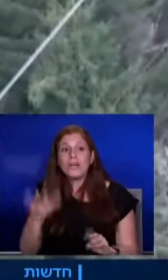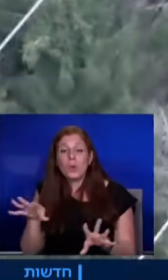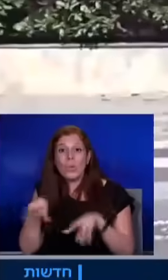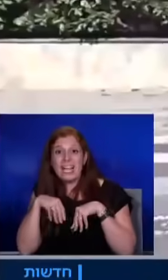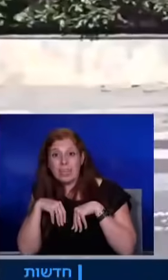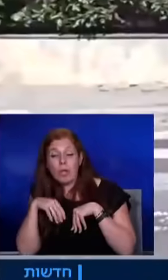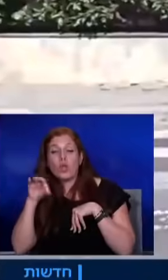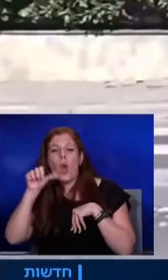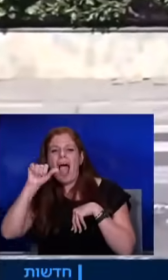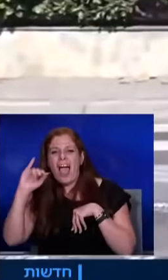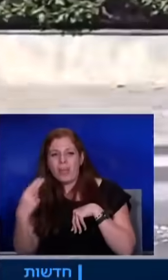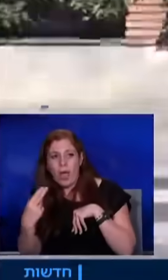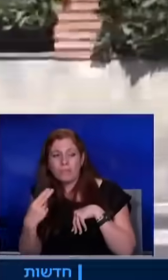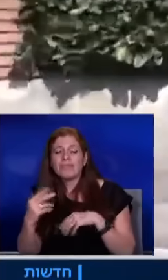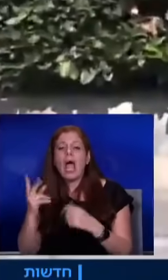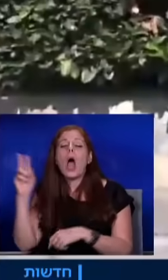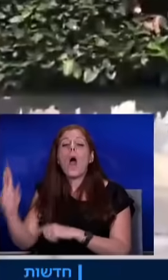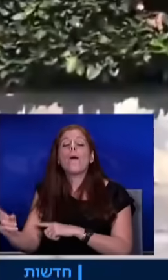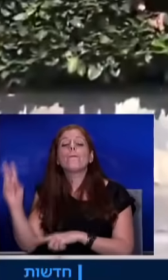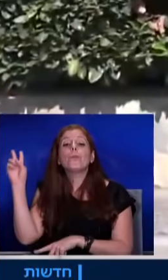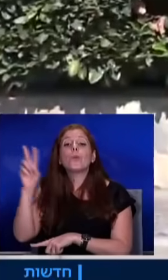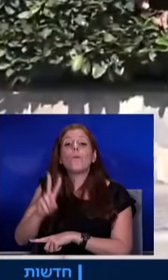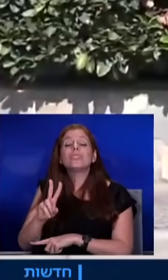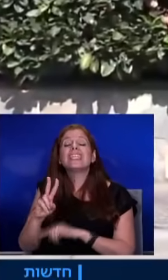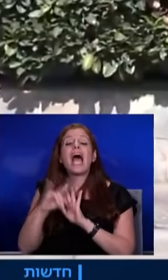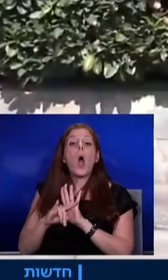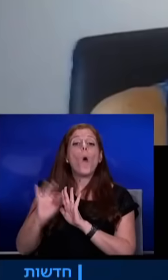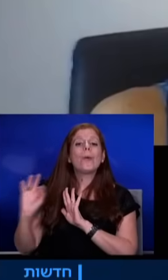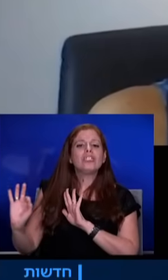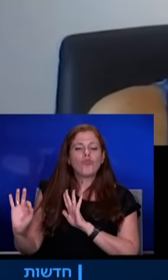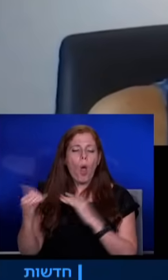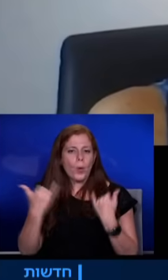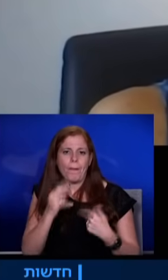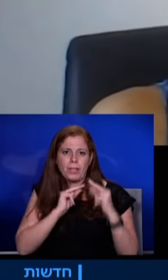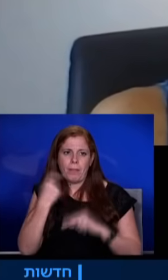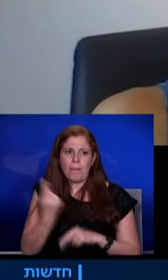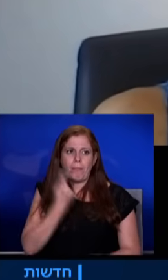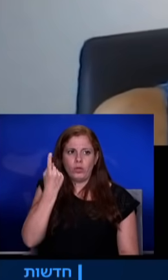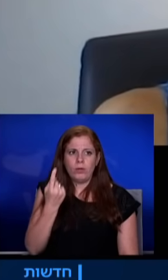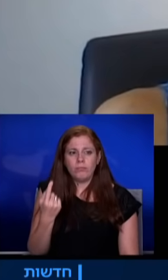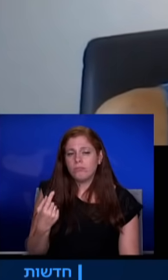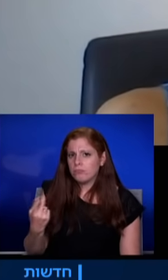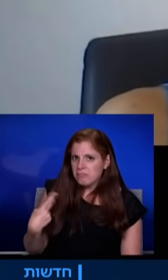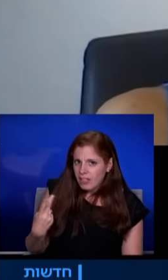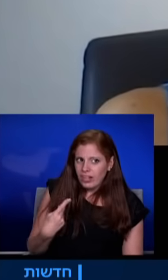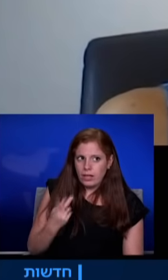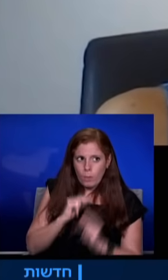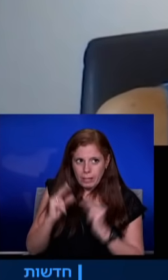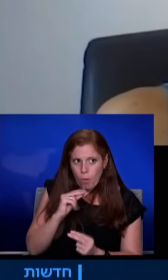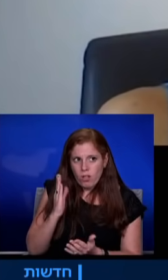נירקו, האפוטרופוסית החוקית שלו, היום היא מדברת לראשונה. את ואני, אנחנו מדברות